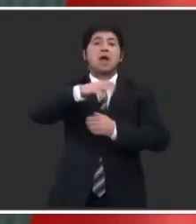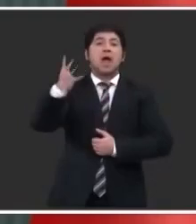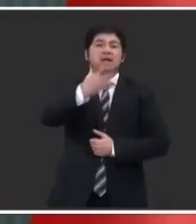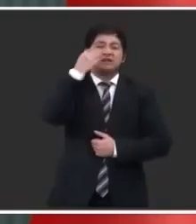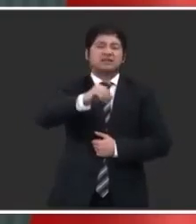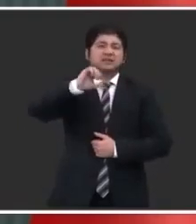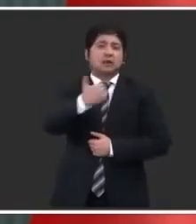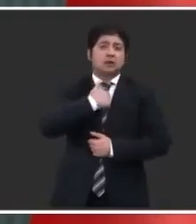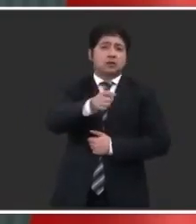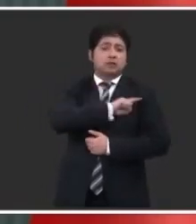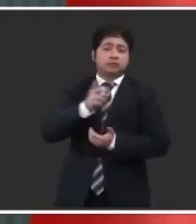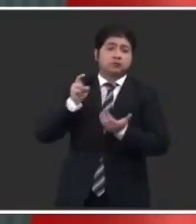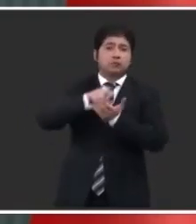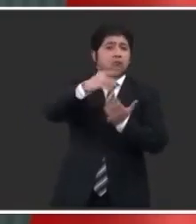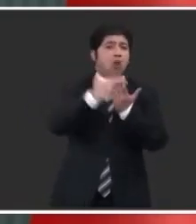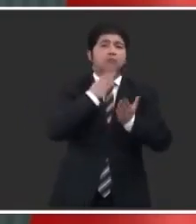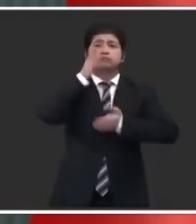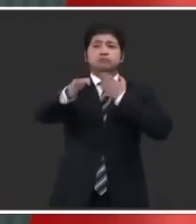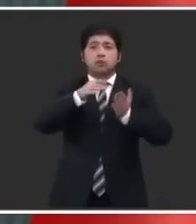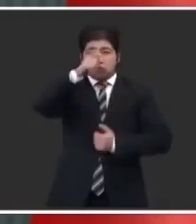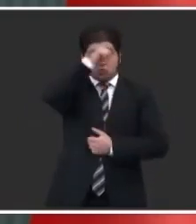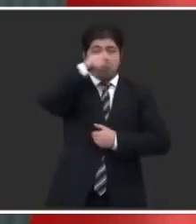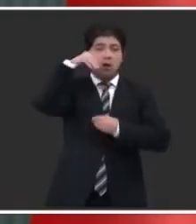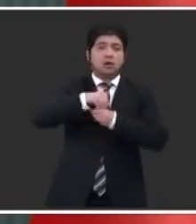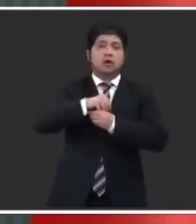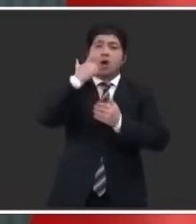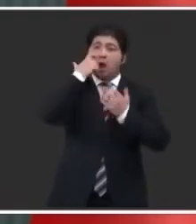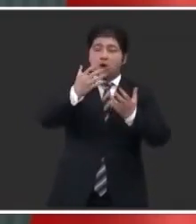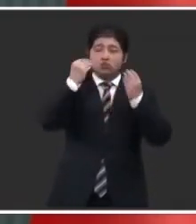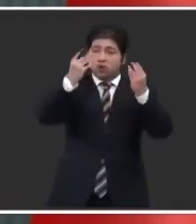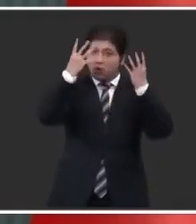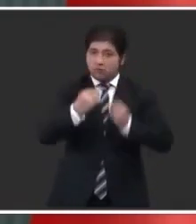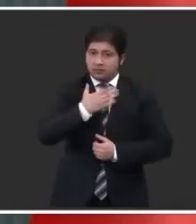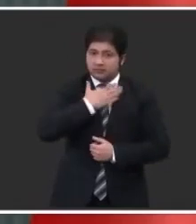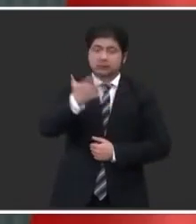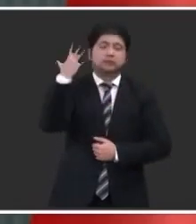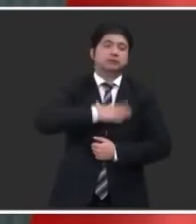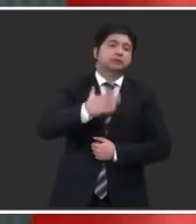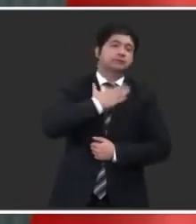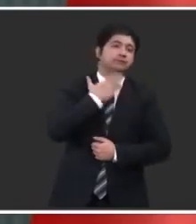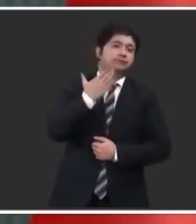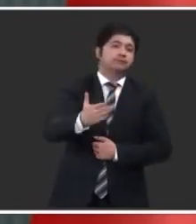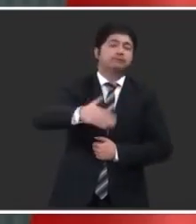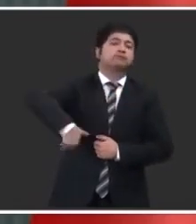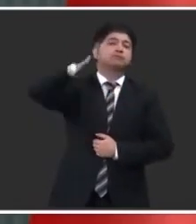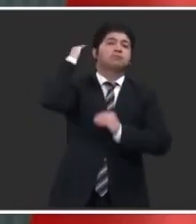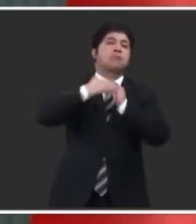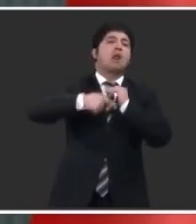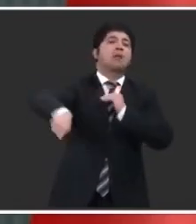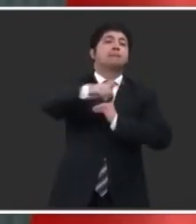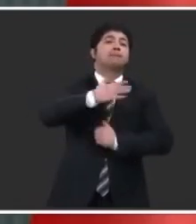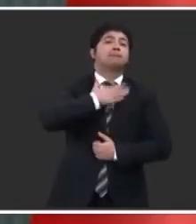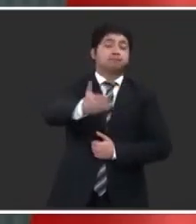iyi şekilde temsil edeceğimiz bu programların ülkemiz için hayırlara vesile olmasını diliyorum Aziz milletim